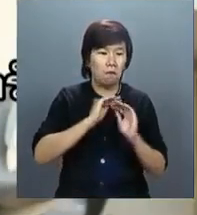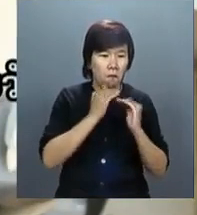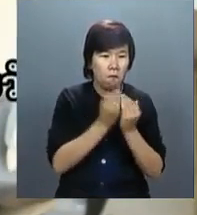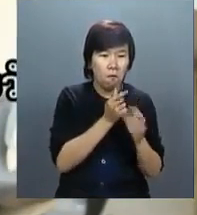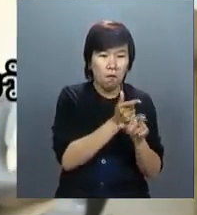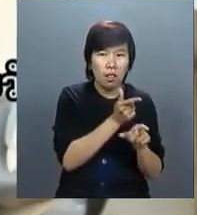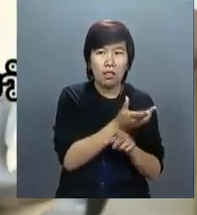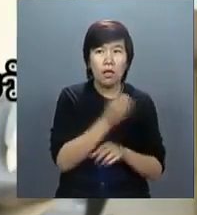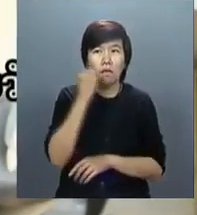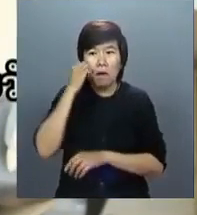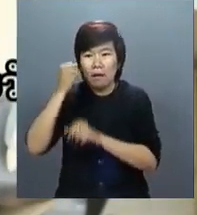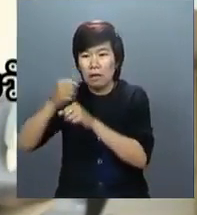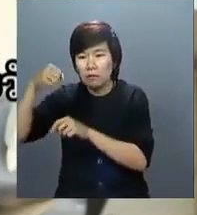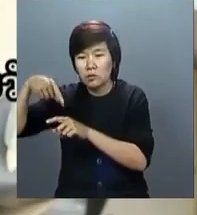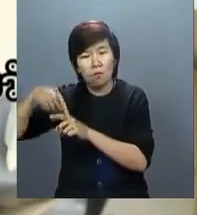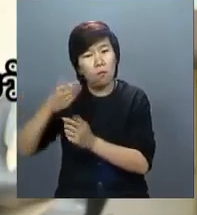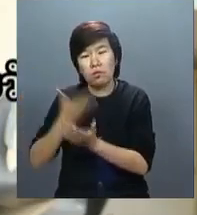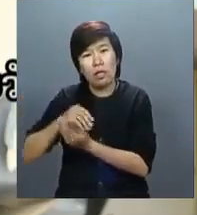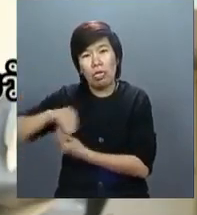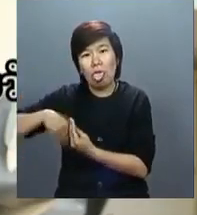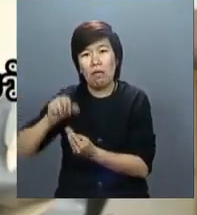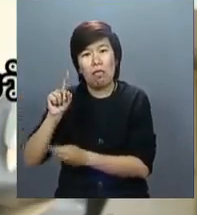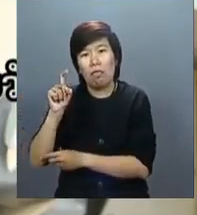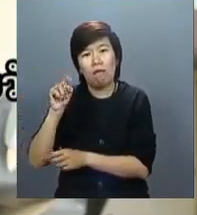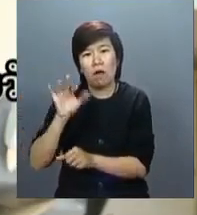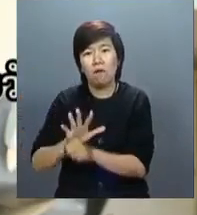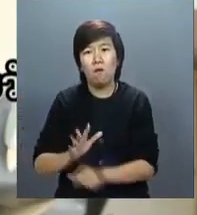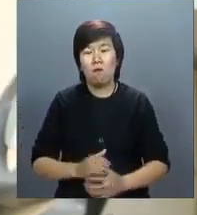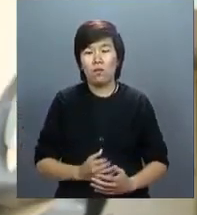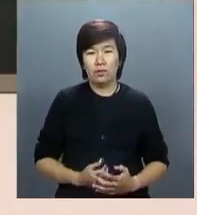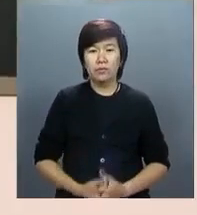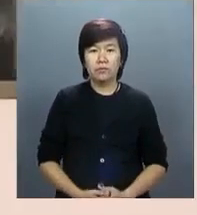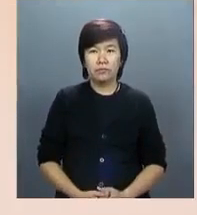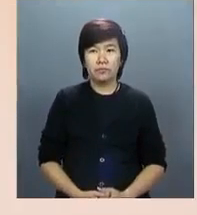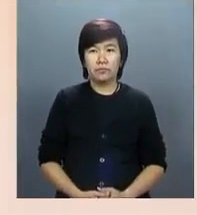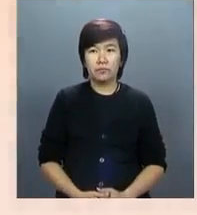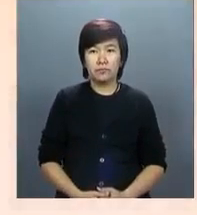ากุ้มกับสร้างบ้านเฮากับมีอย่างใจเมื่อซื้อกินเมื่อแต่รายวันของเฮาอ่ะลูก